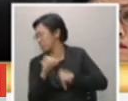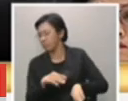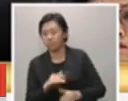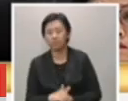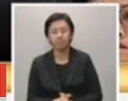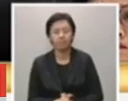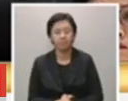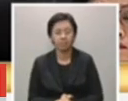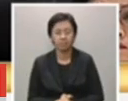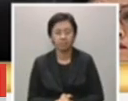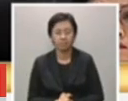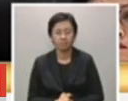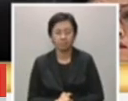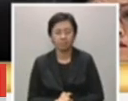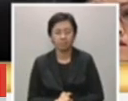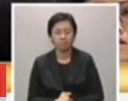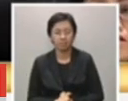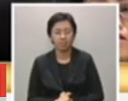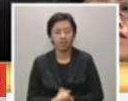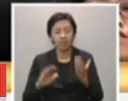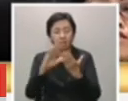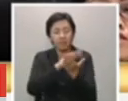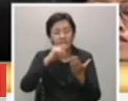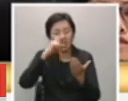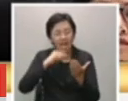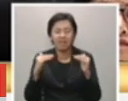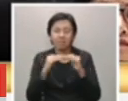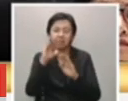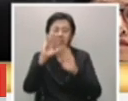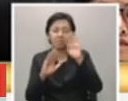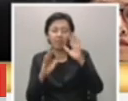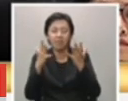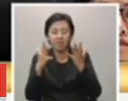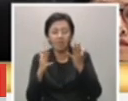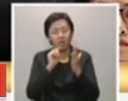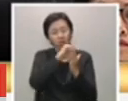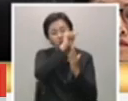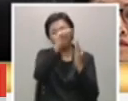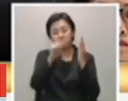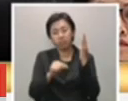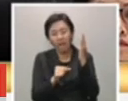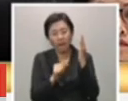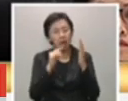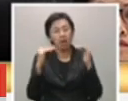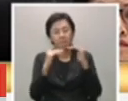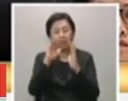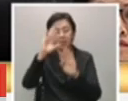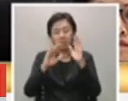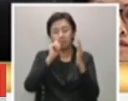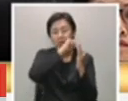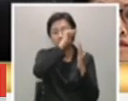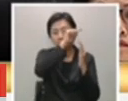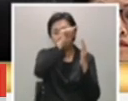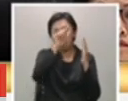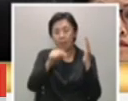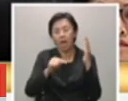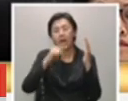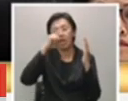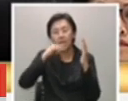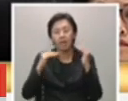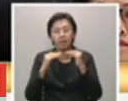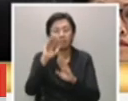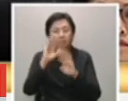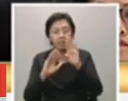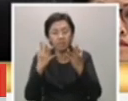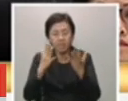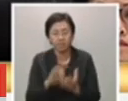กว่าเราเป็นประเทศเดียวที่ไม่เป็นประชาธิปไตยล้อมรอบเราไปหมดเลยคนอื่นเขาประชาธิปไตยหมดเงินมาม